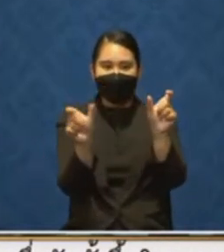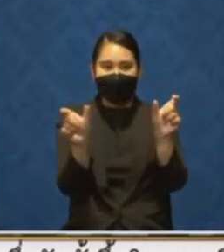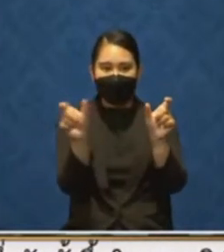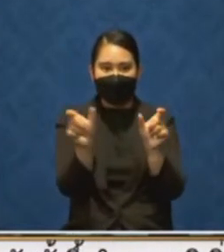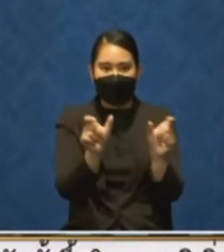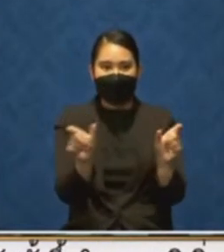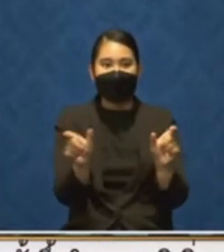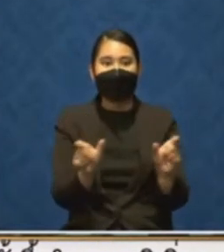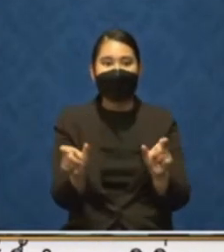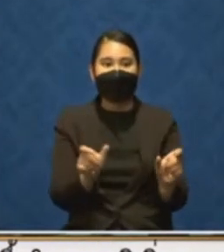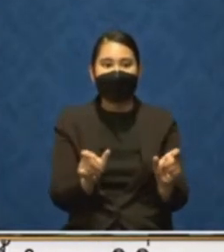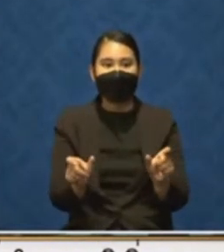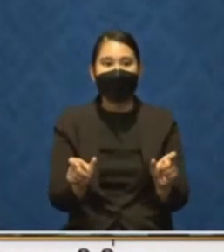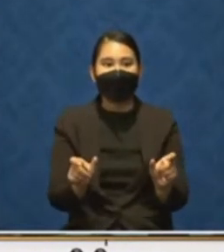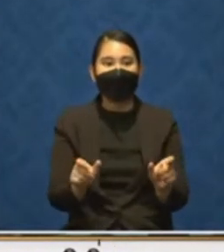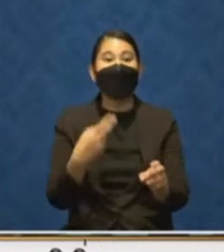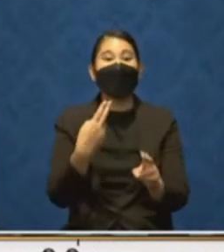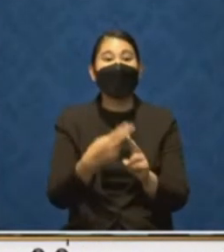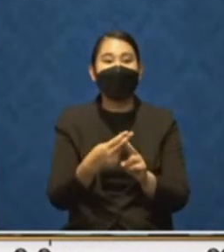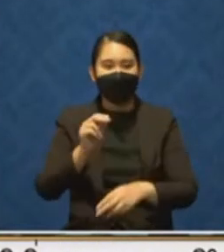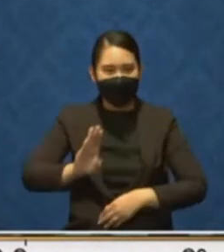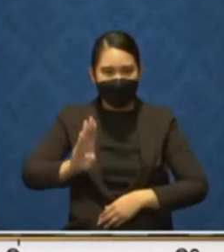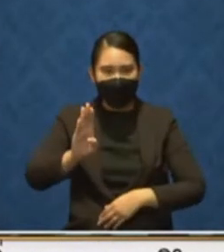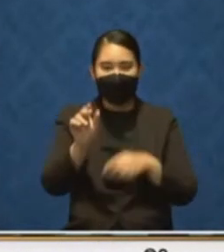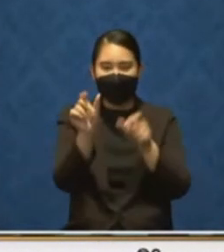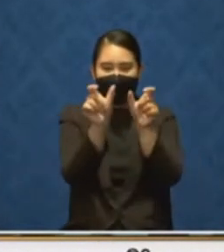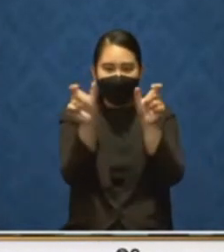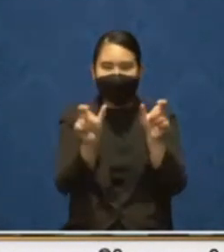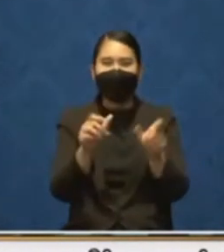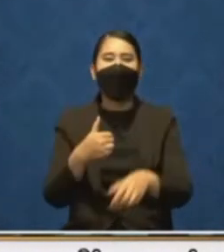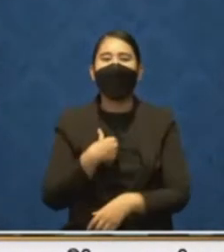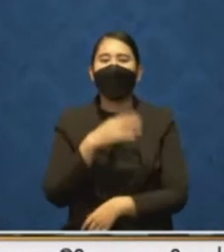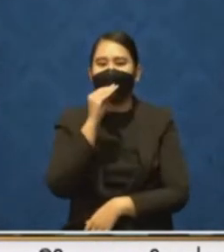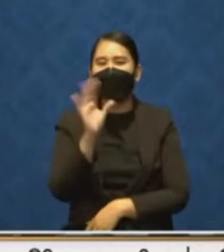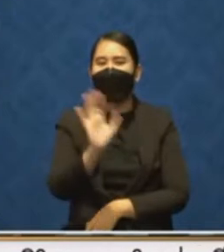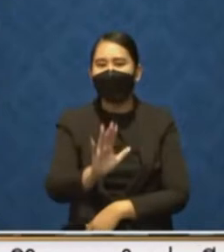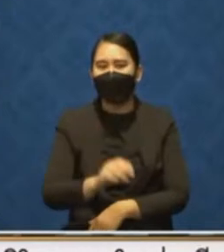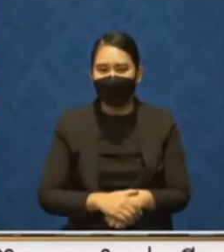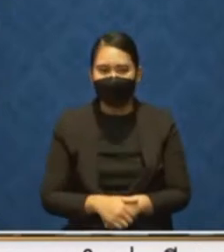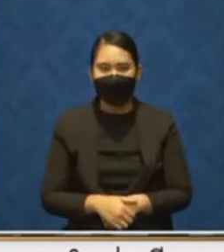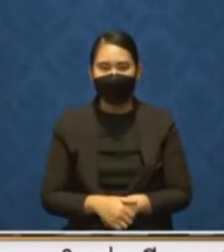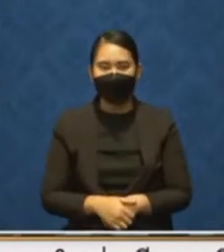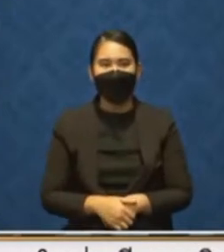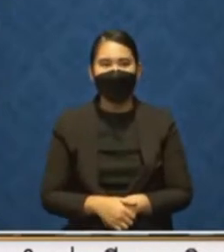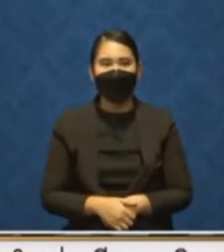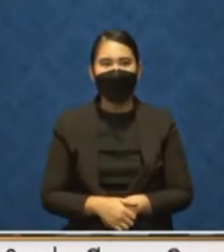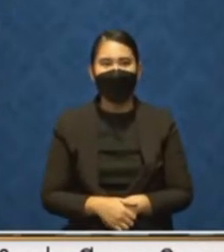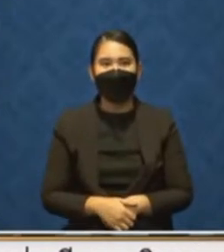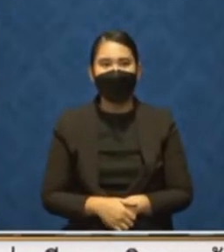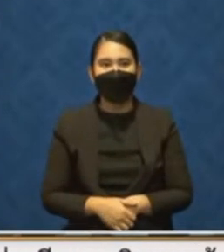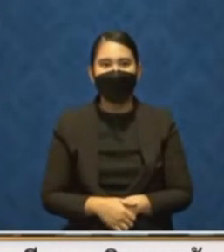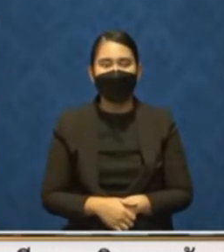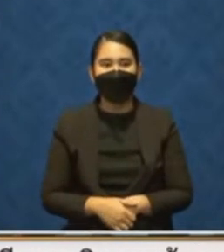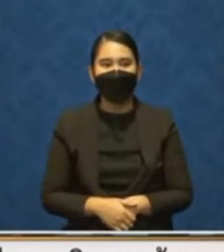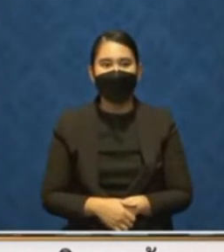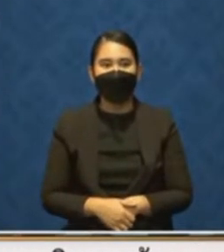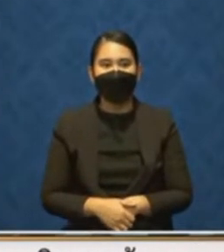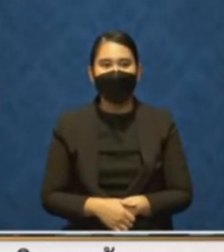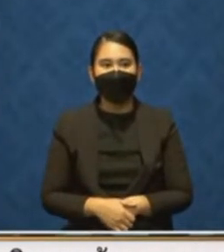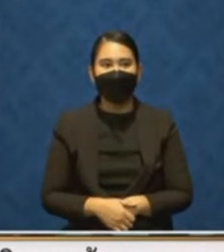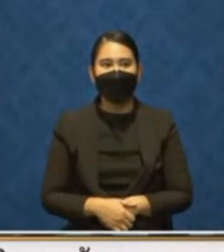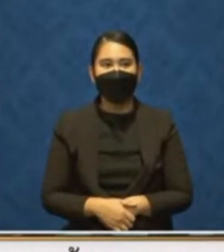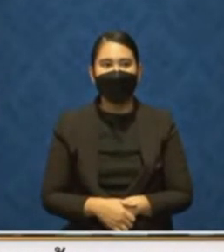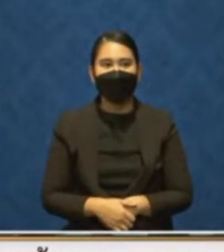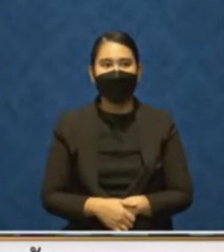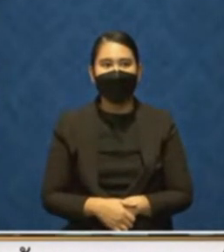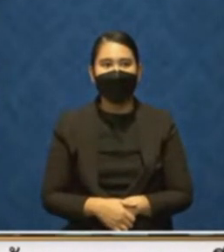systemsTechบริษัท T I Fอะไรต่างๆแต่พูดถึงและสถานที่กำกับ